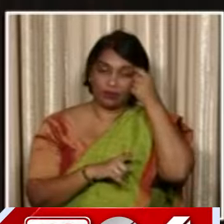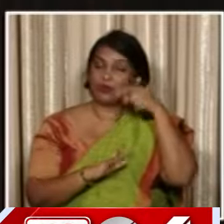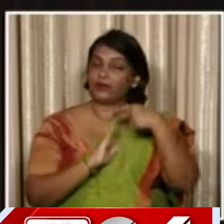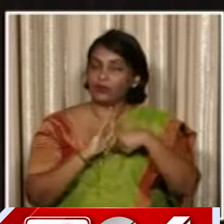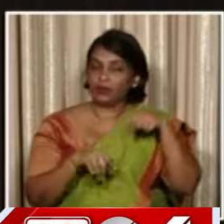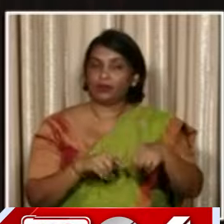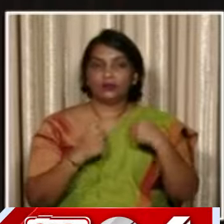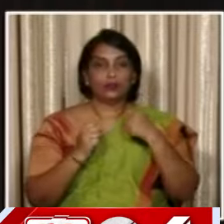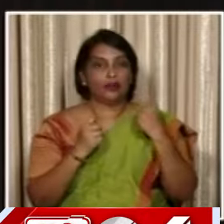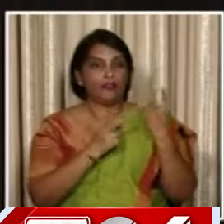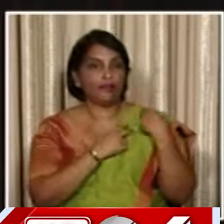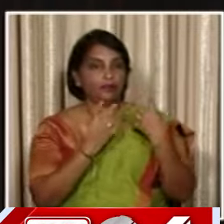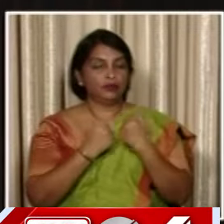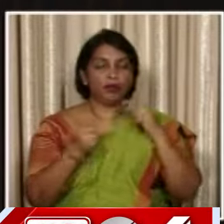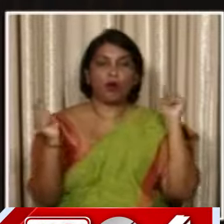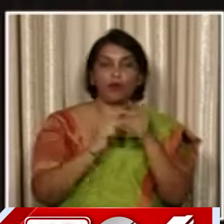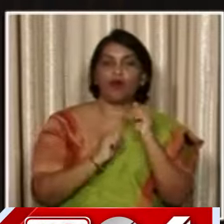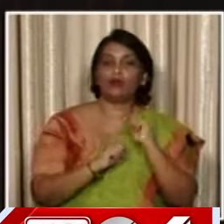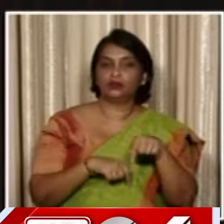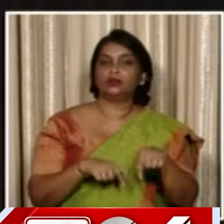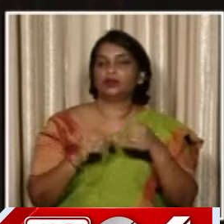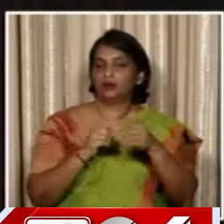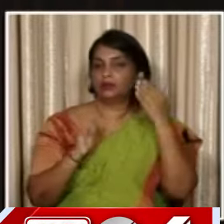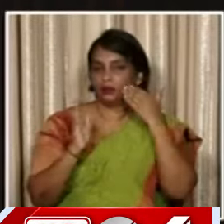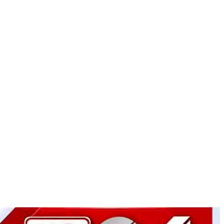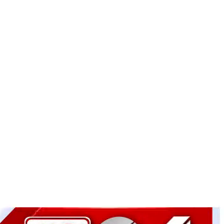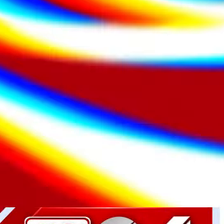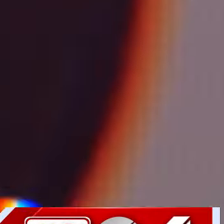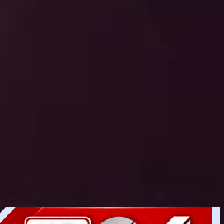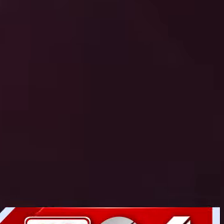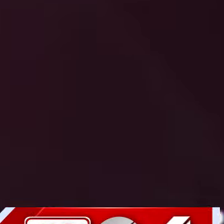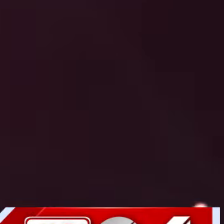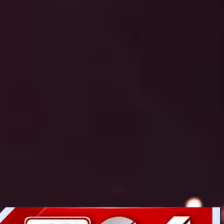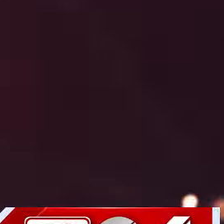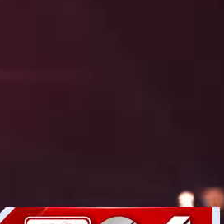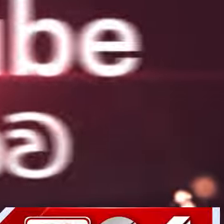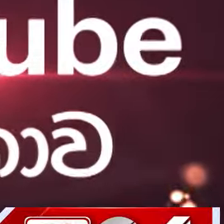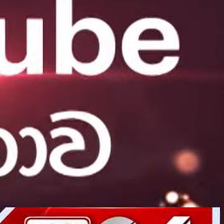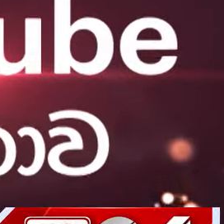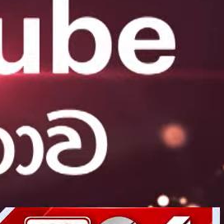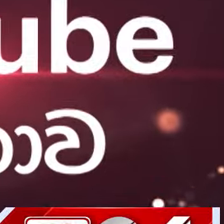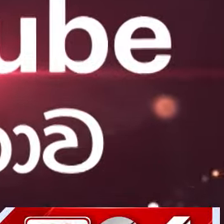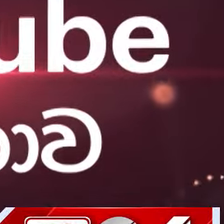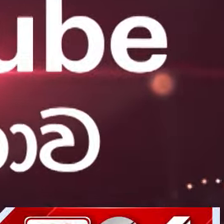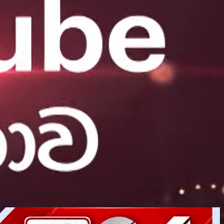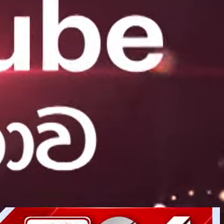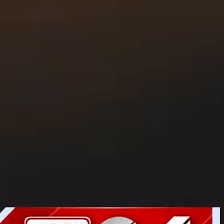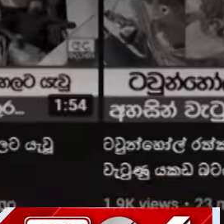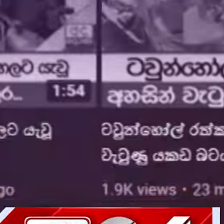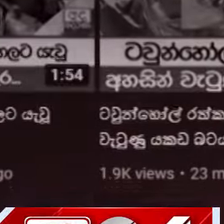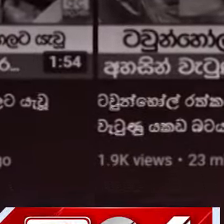රටේ අභියෝග අරගන්න නැතුව පැනලා ගියේ කොහොමද කියලා මේ අභියෝග අරගන්න නැතුව බොහොම ස්තුතියි. අද දෙරණ YouTube